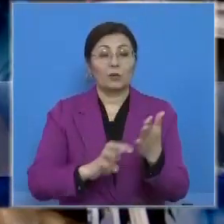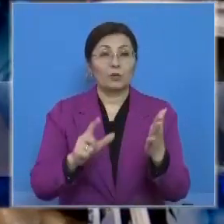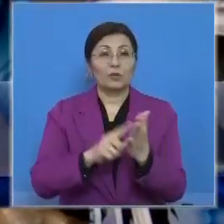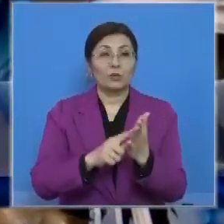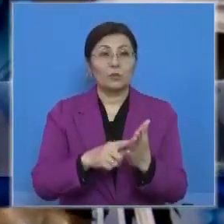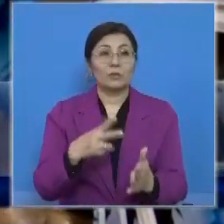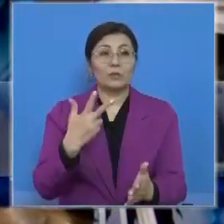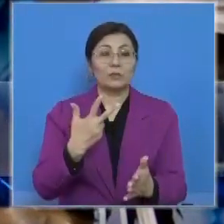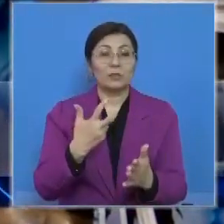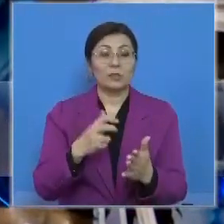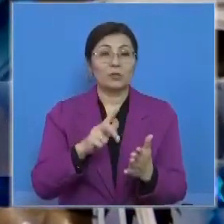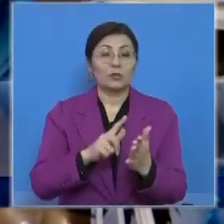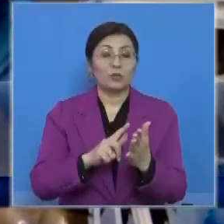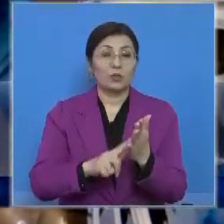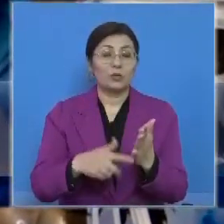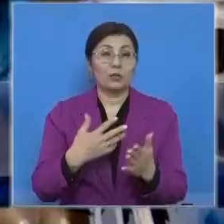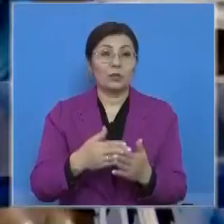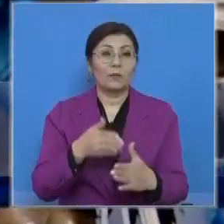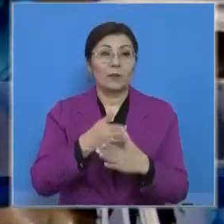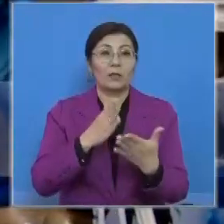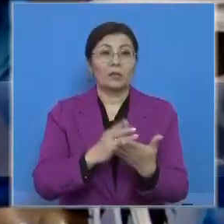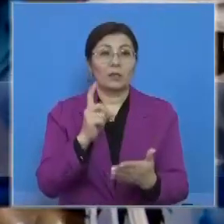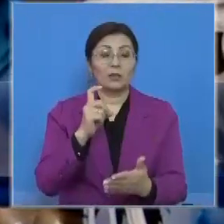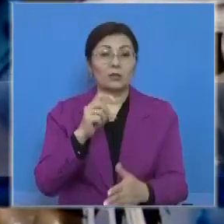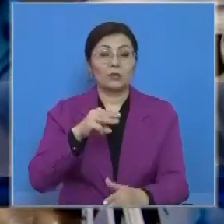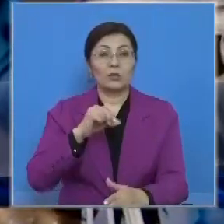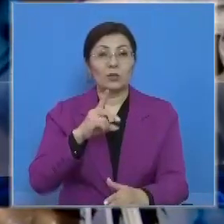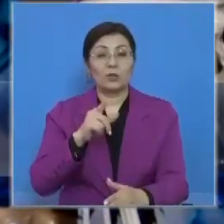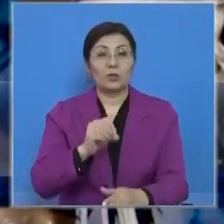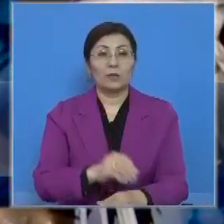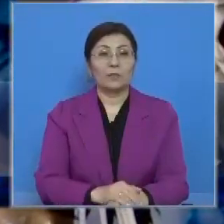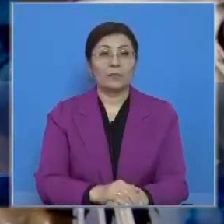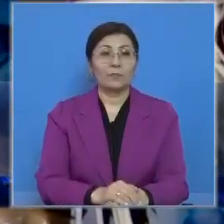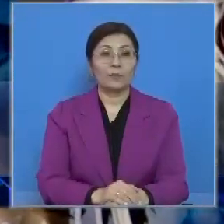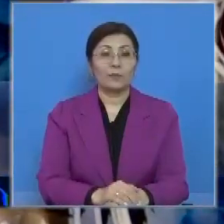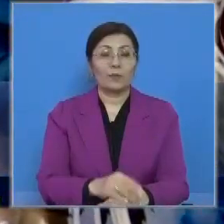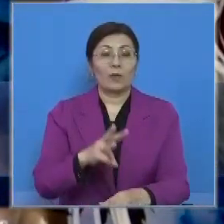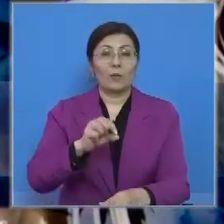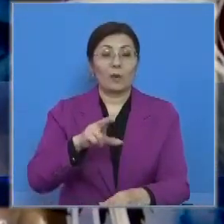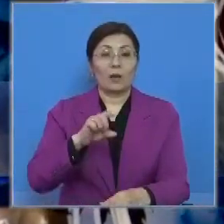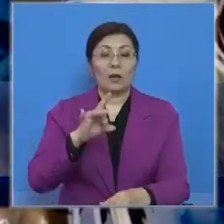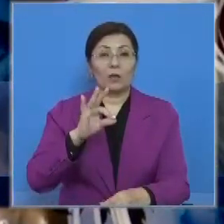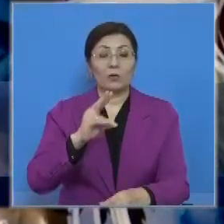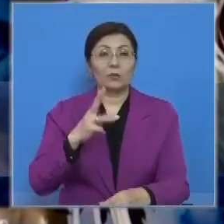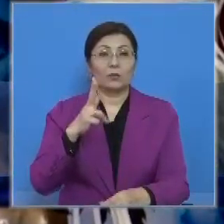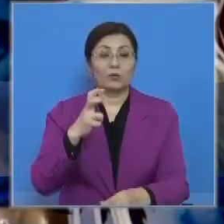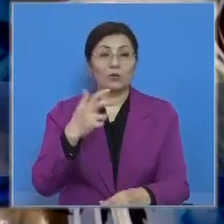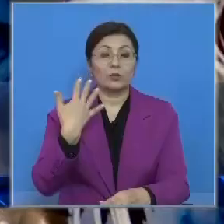850 теңге литровый, нан 100 теңге. Бәрі өз цынасында 15% 350 теңге 1 килограмма. Шекер